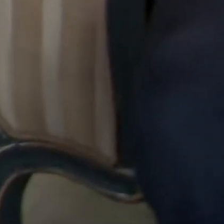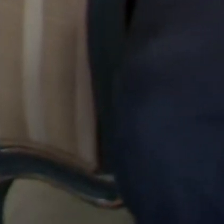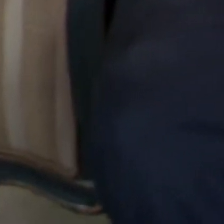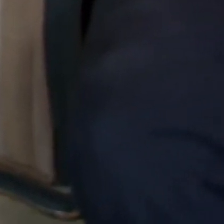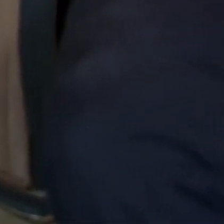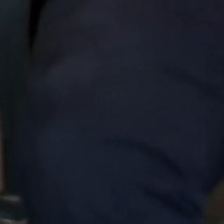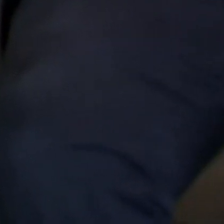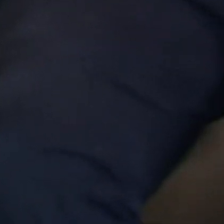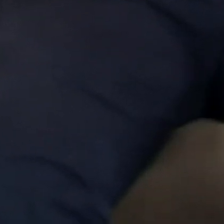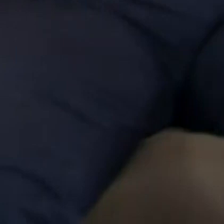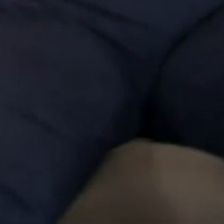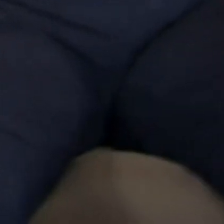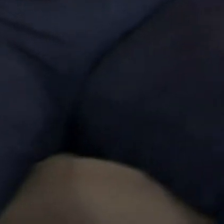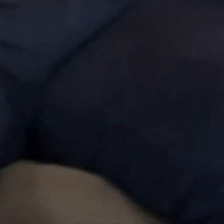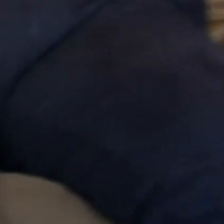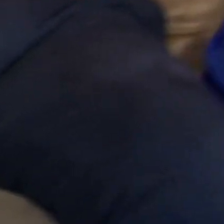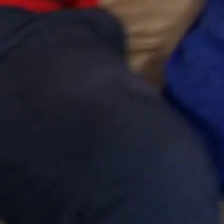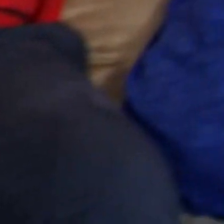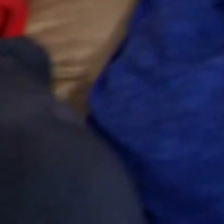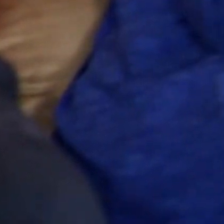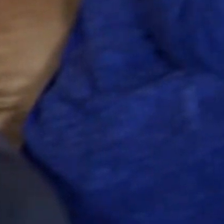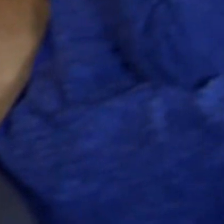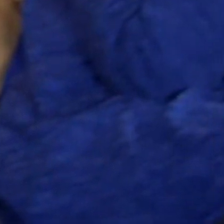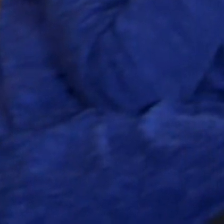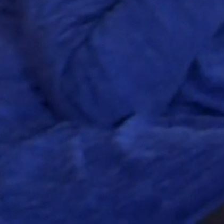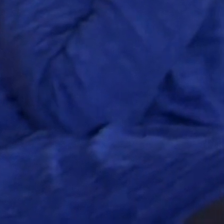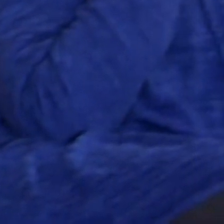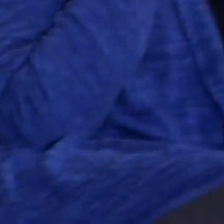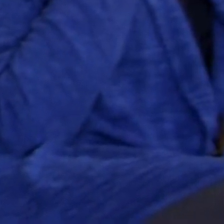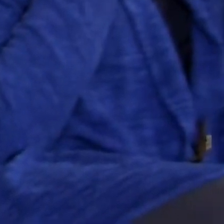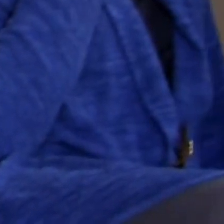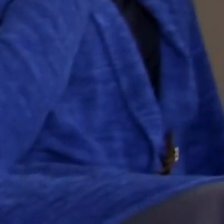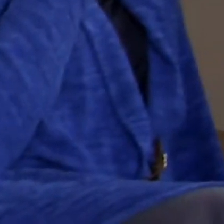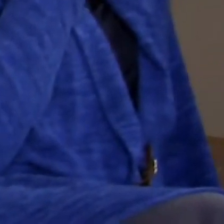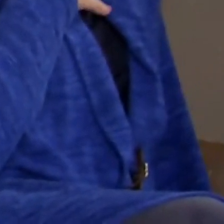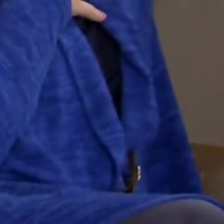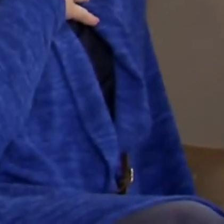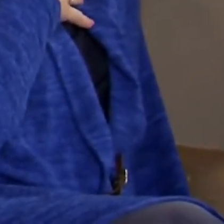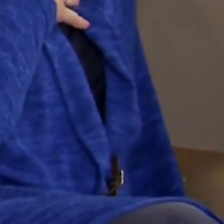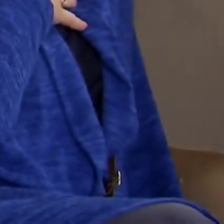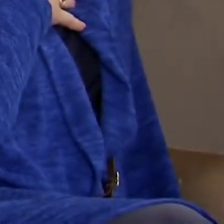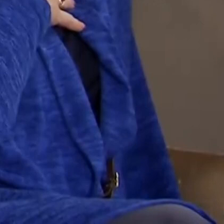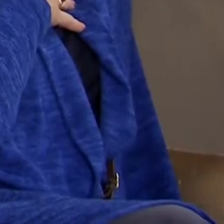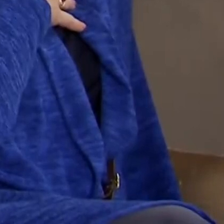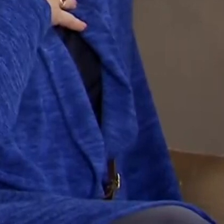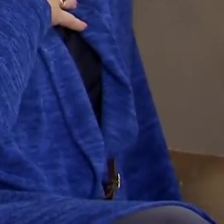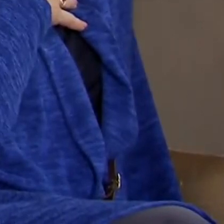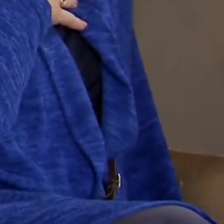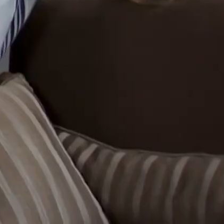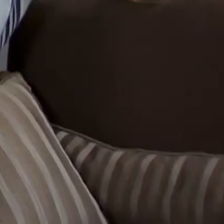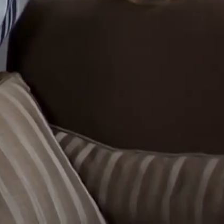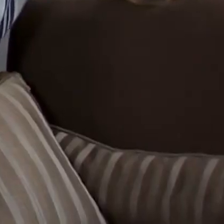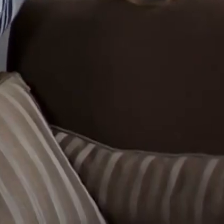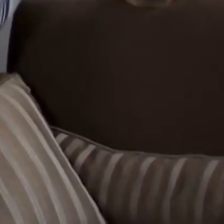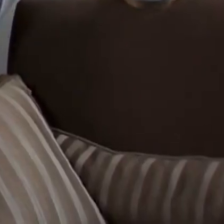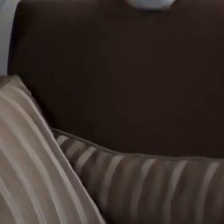Tarantula Kemal'lerin oturduğu koltuğun arkasına doğru ilerliyor. Serpil Kemal'e sırtını dönmüş, eli böğründe. Meryem ve Şükrü salonda tırım